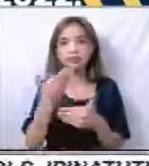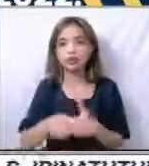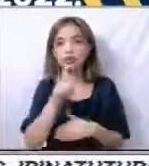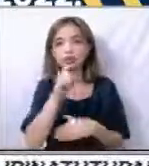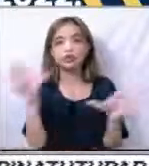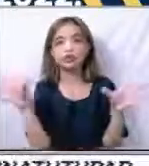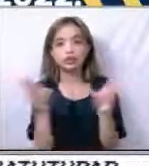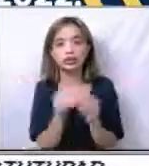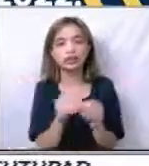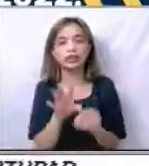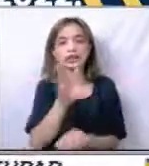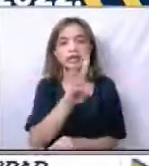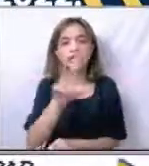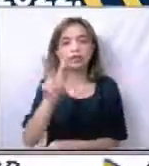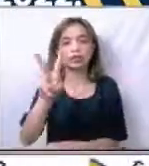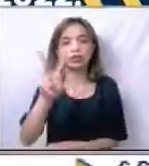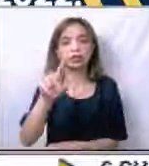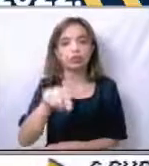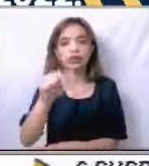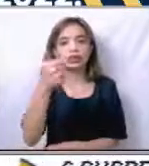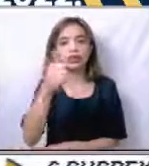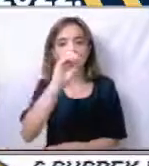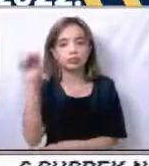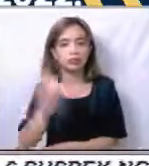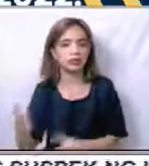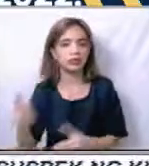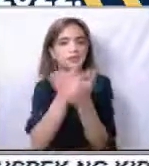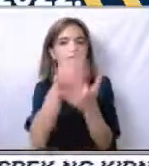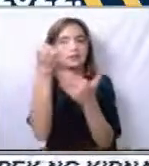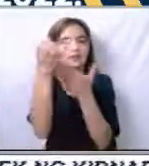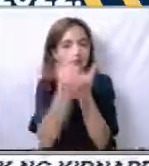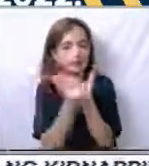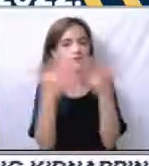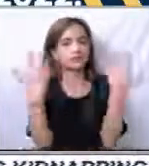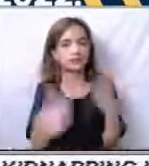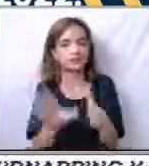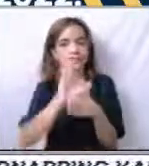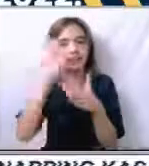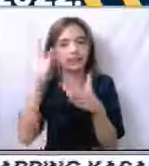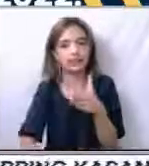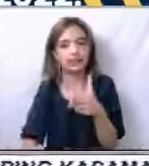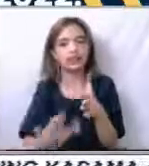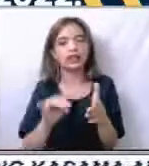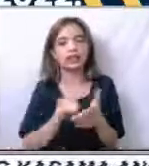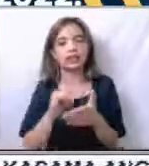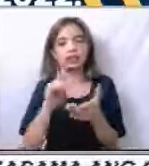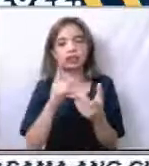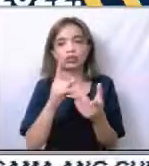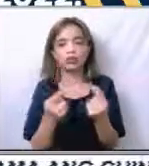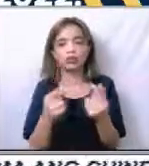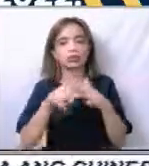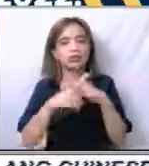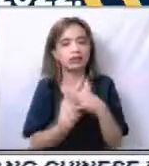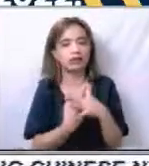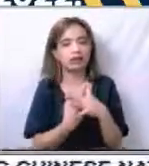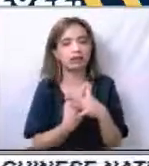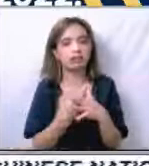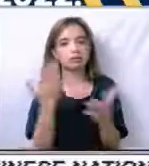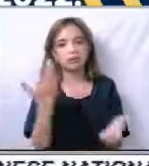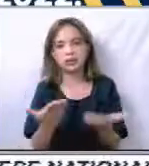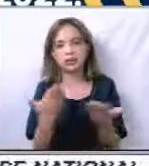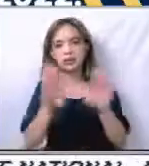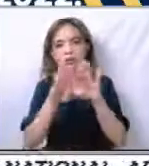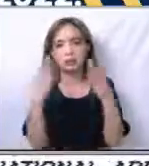higit 60% na rin tapos ang proyekto at target na masimulan ang partial operations nito sa darating